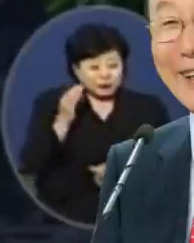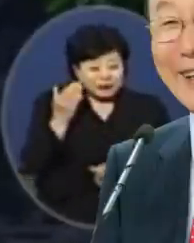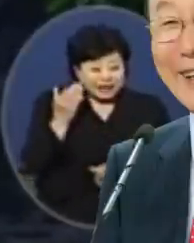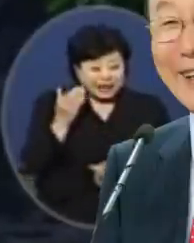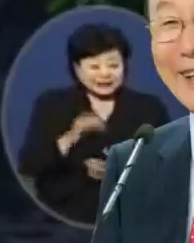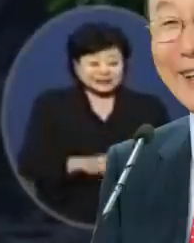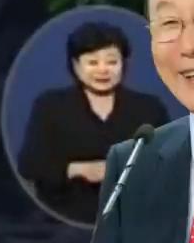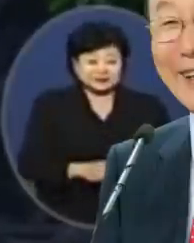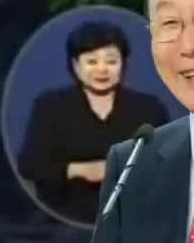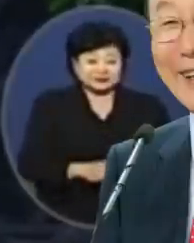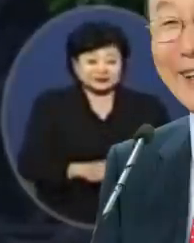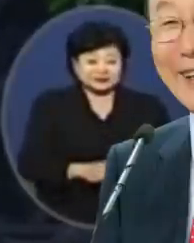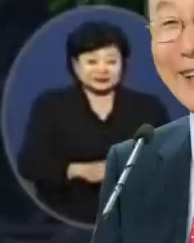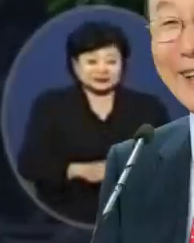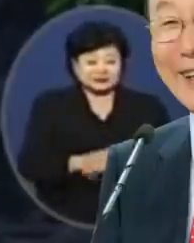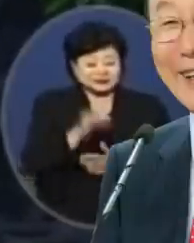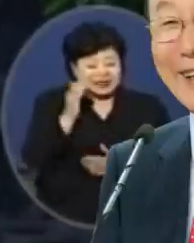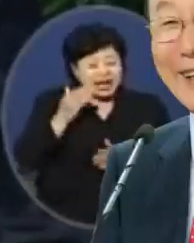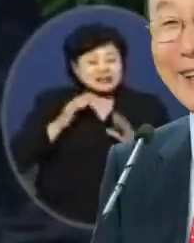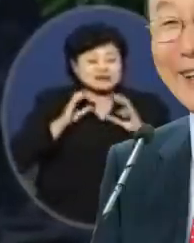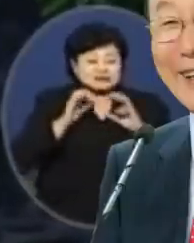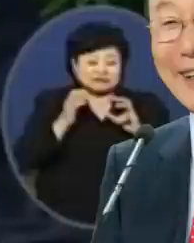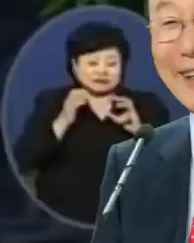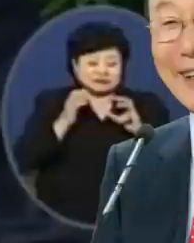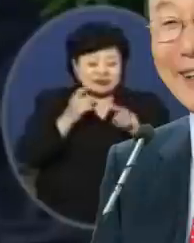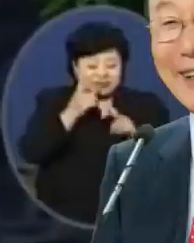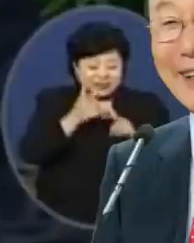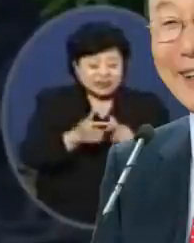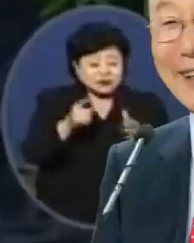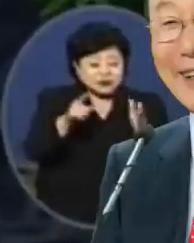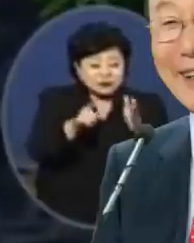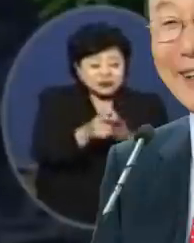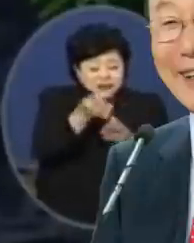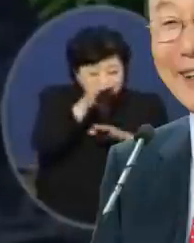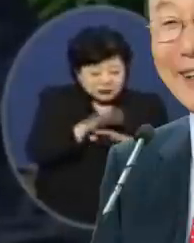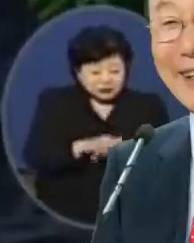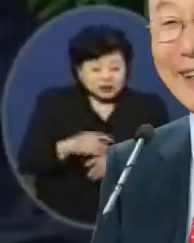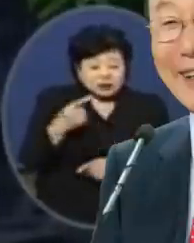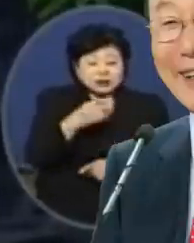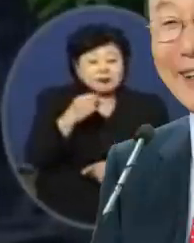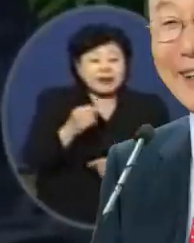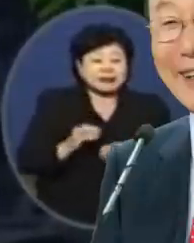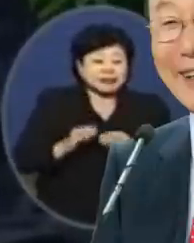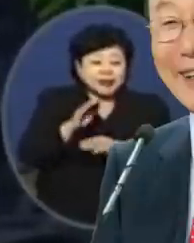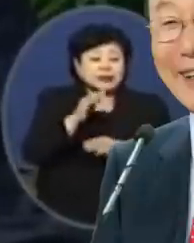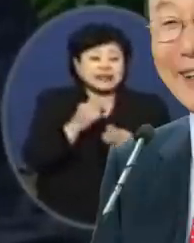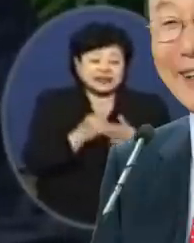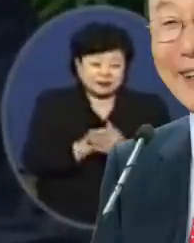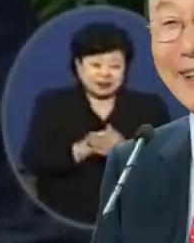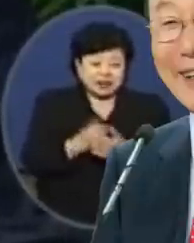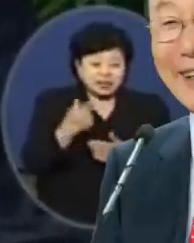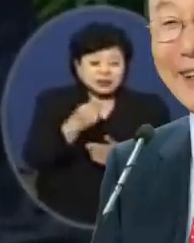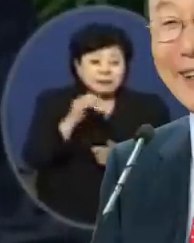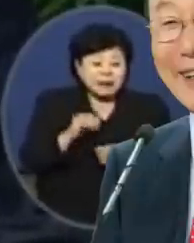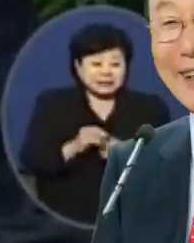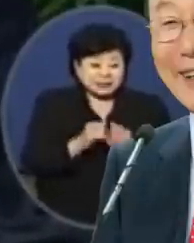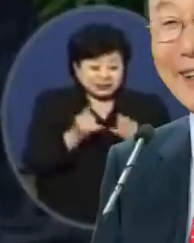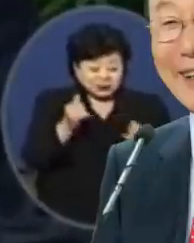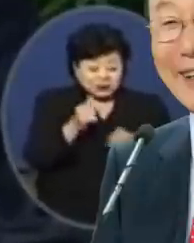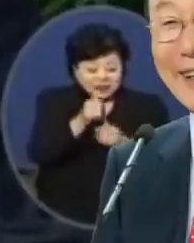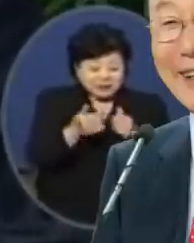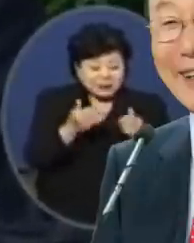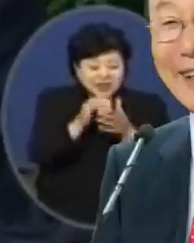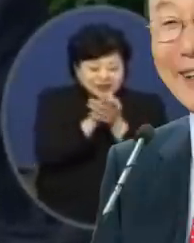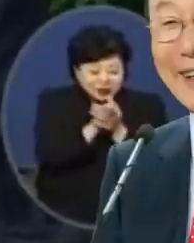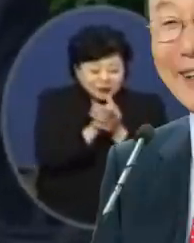말입니다. 그런데 우리 한국에 예수 믿는 성도들이 천만이 넘으니까 이 천만이